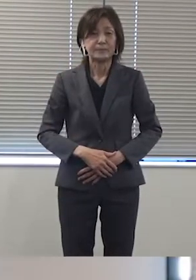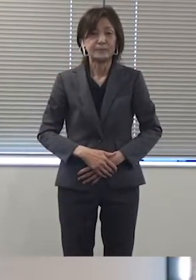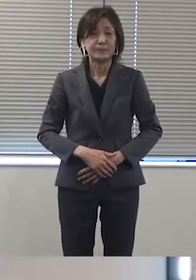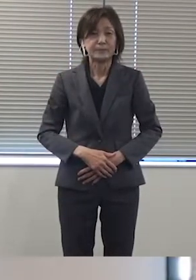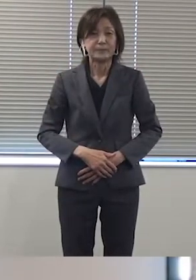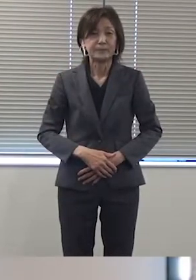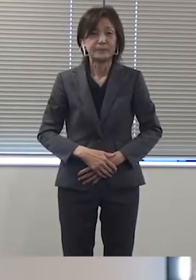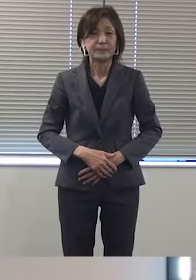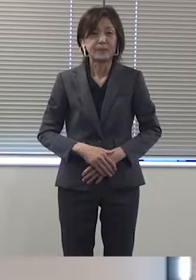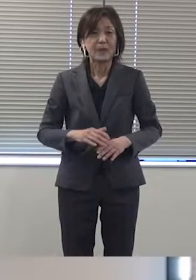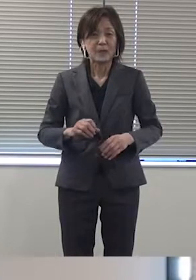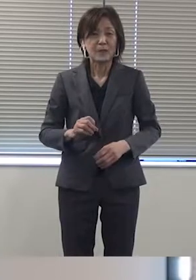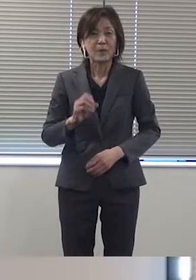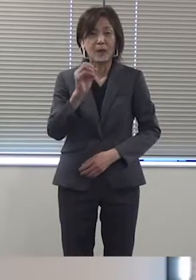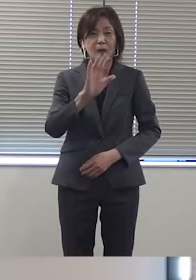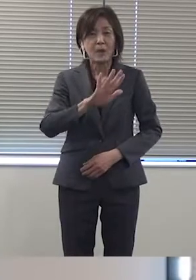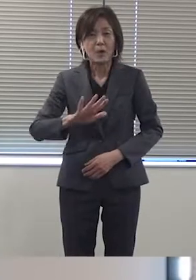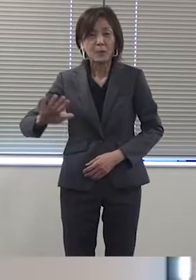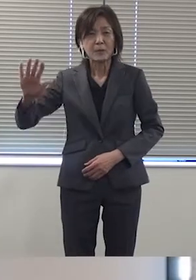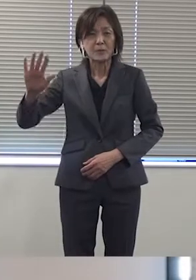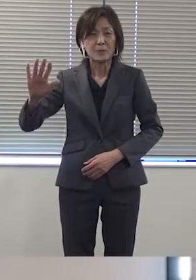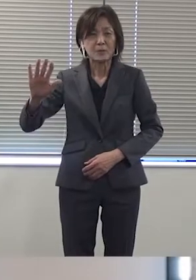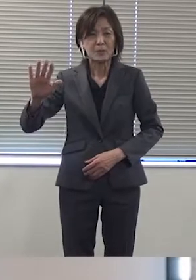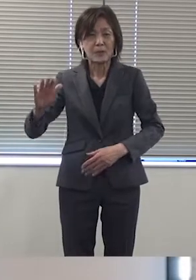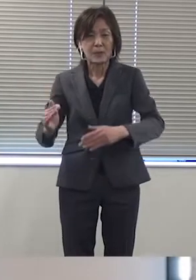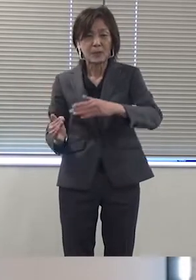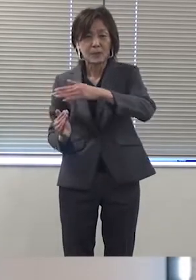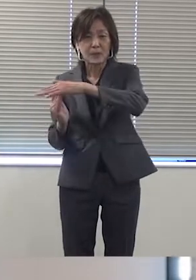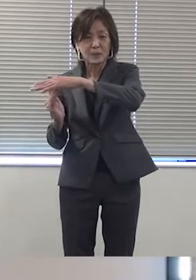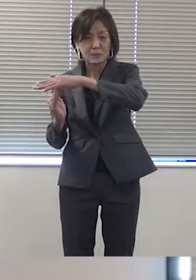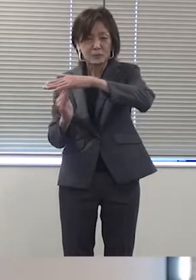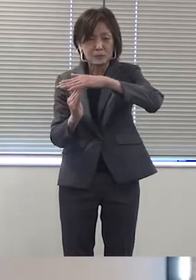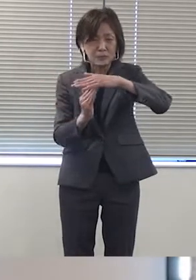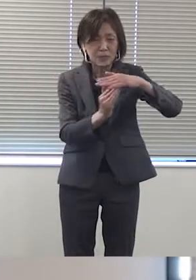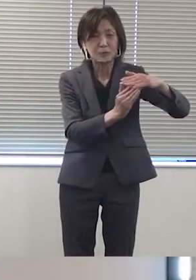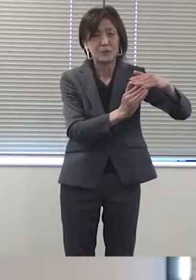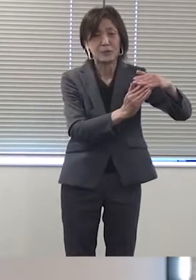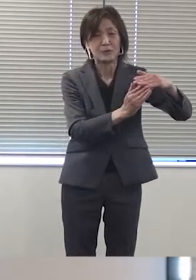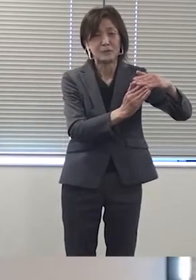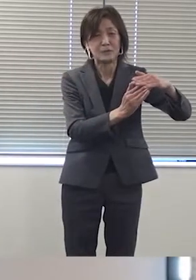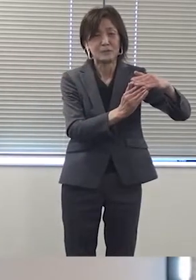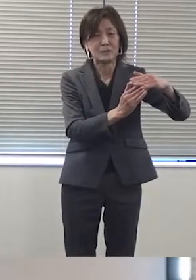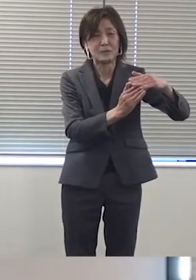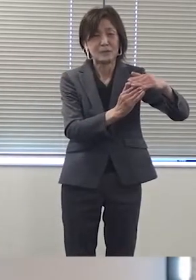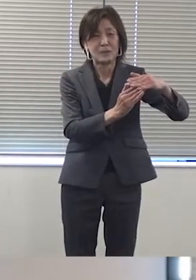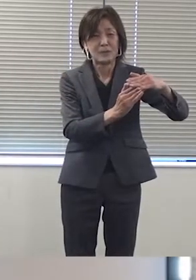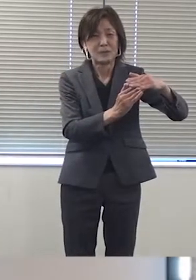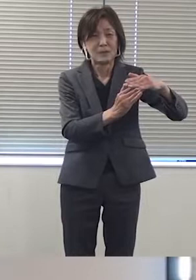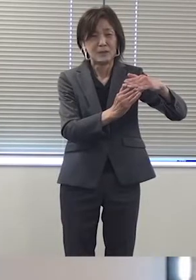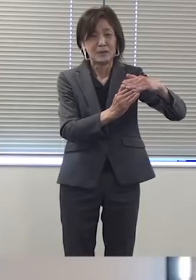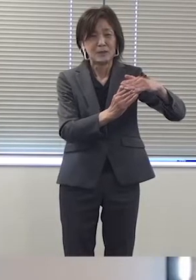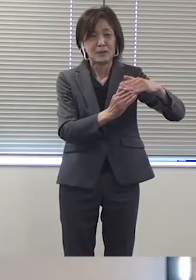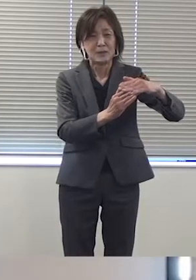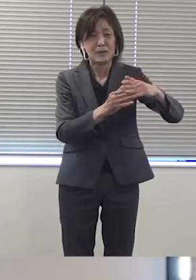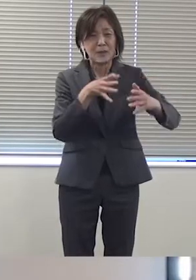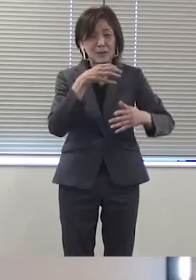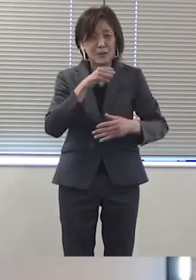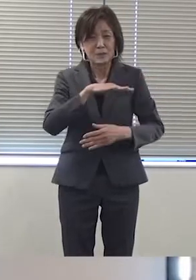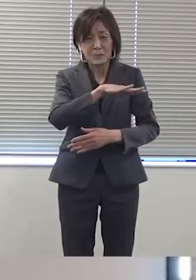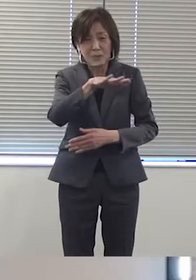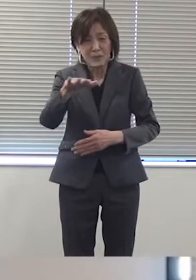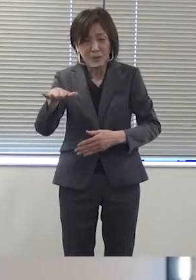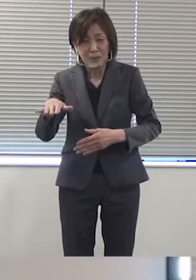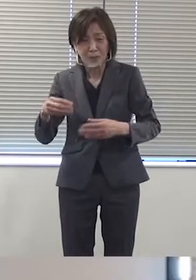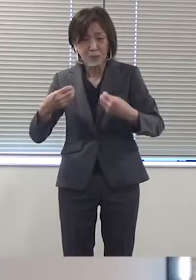オミクロンが今高止まりの感染になっておりまして、まあ、年代層は満遍なく今感染が出ております